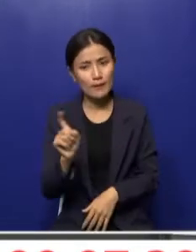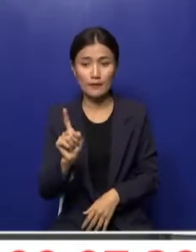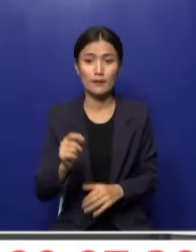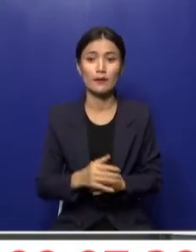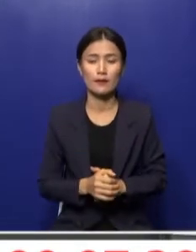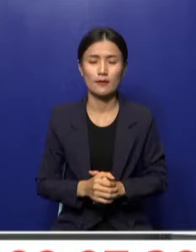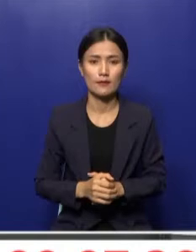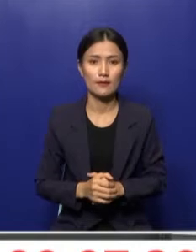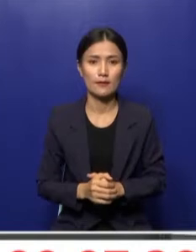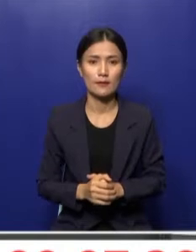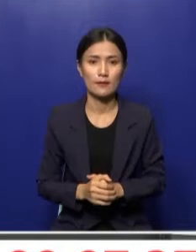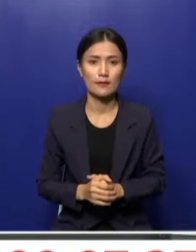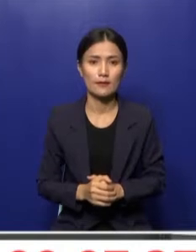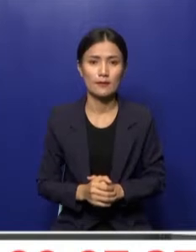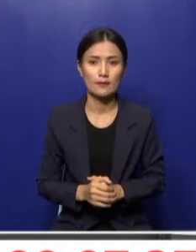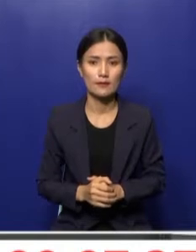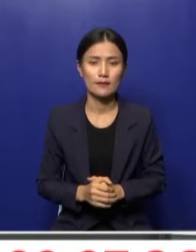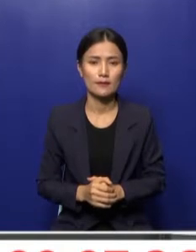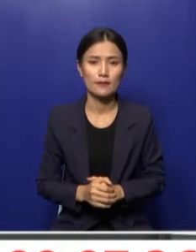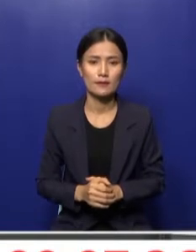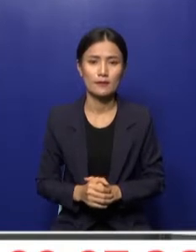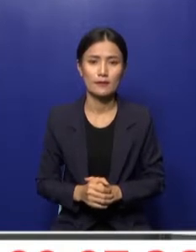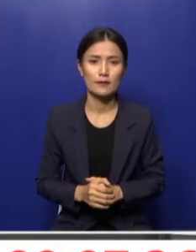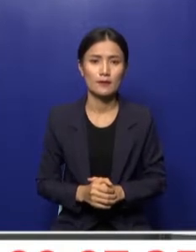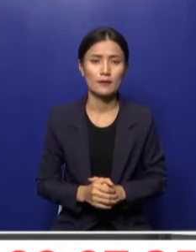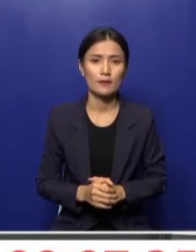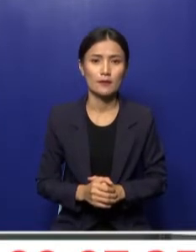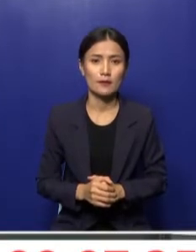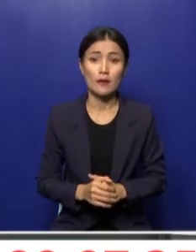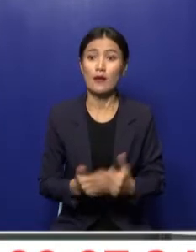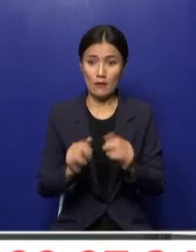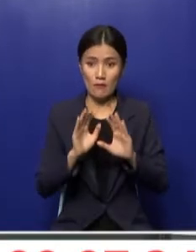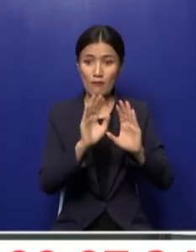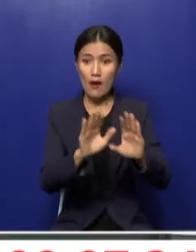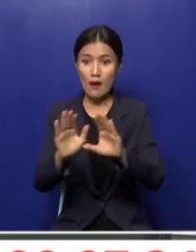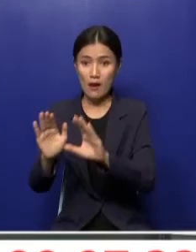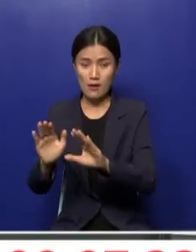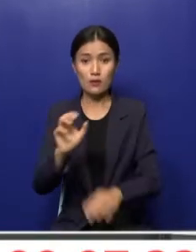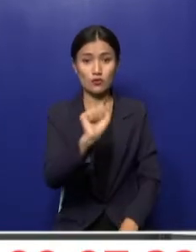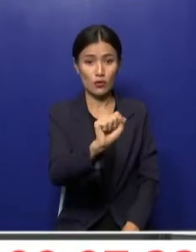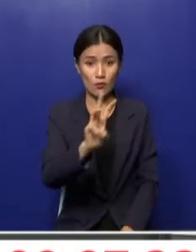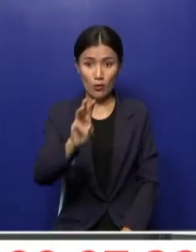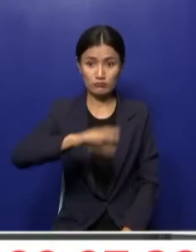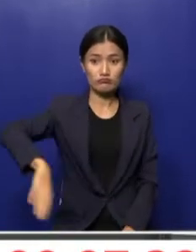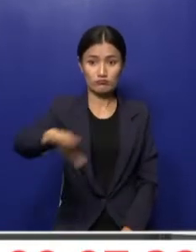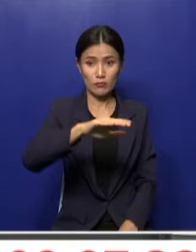ท่านประธานผ่านไปถึงสมาชิกวุฒิสภาทุกท่านเพื่อทราบด้วยว่า